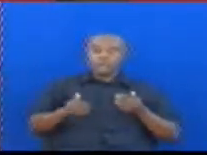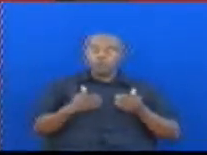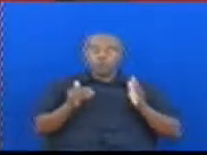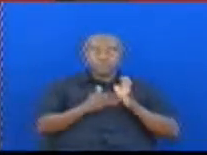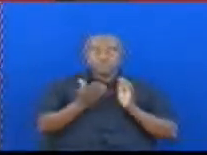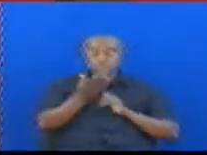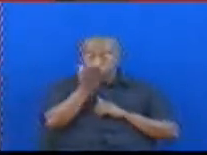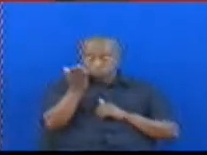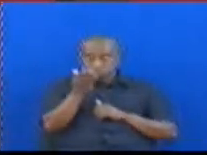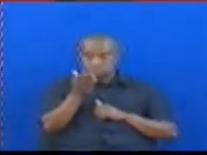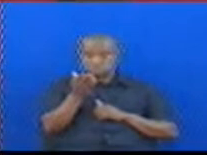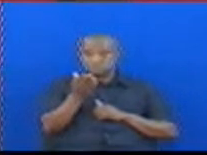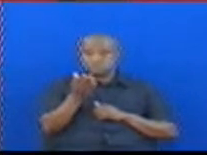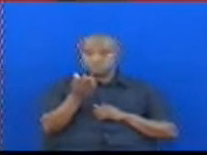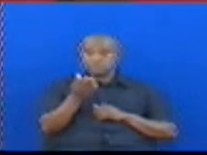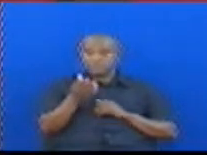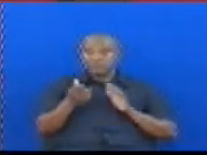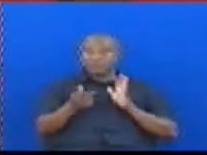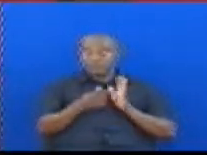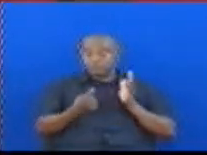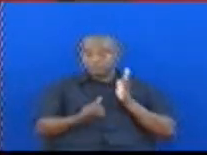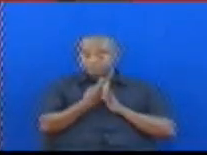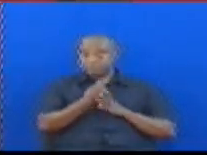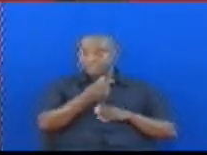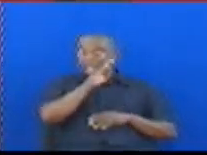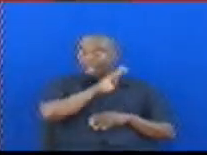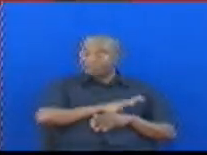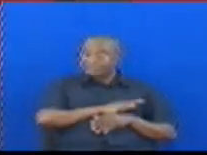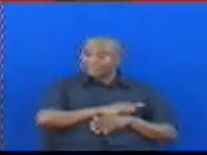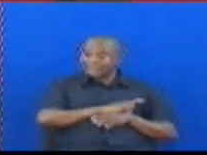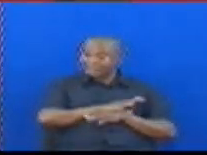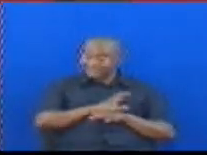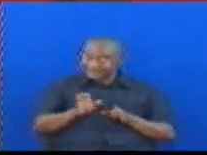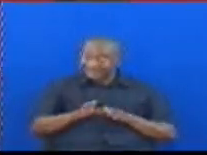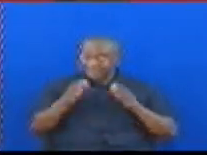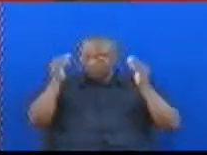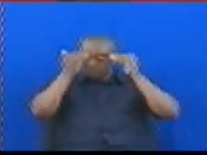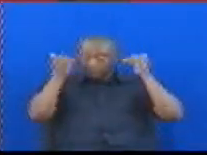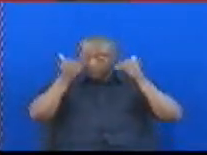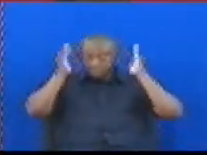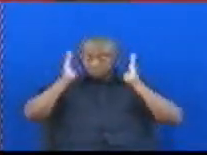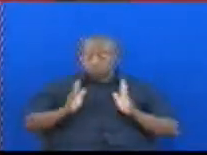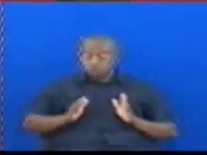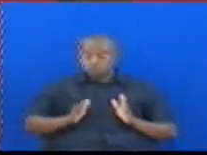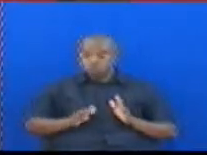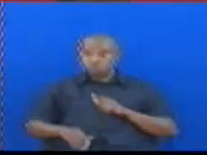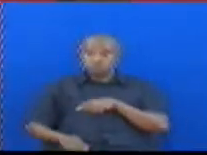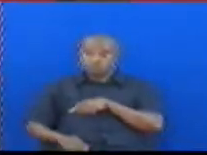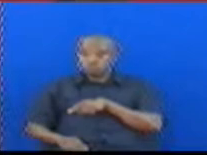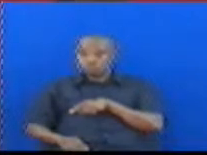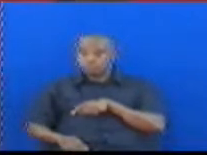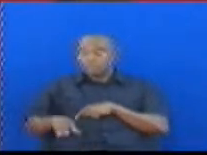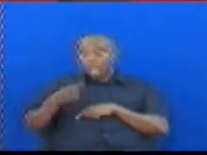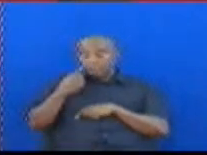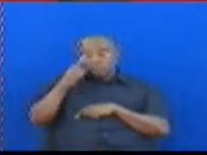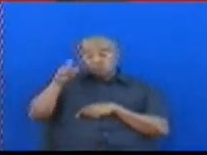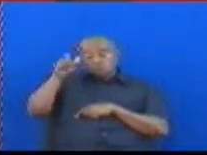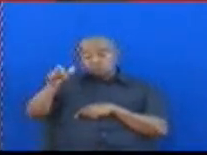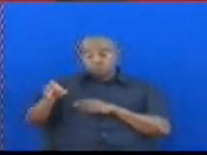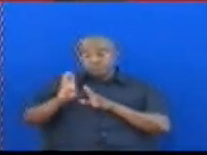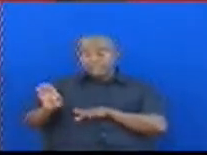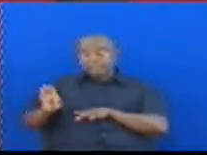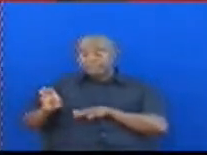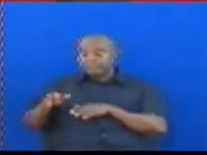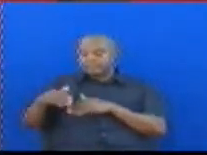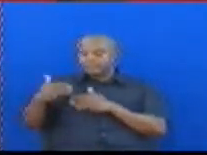yote mwenye sifa atakapojiridhisha CJ au jaji mkuu kwamba ana hizo sifa, ana practical knowledge, basi